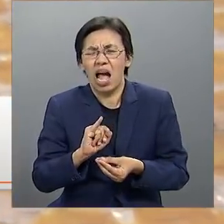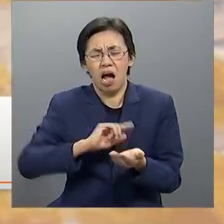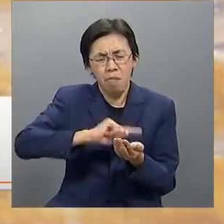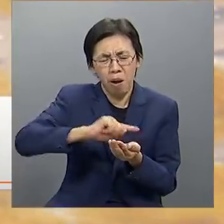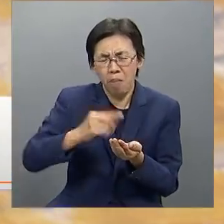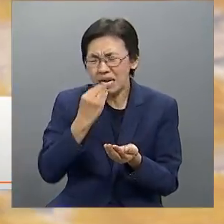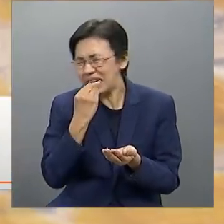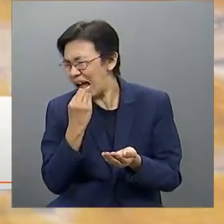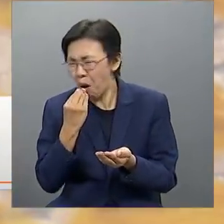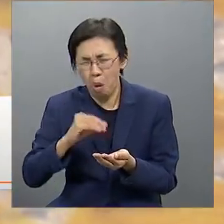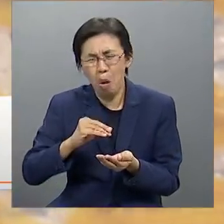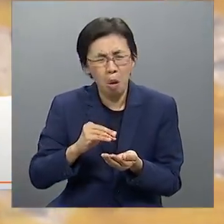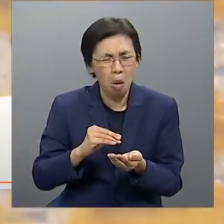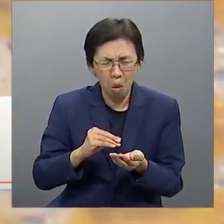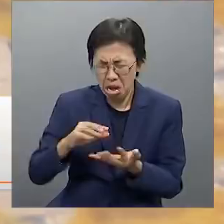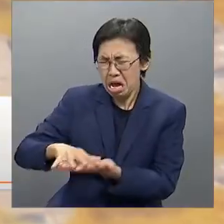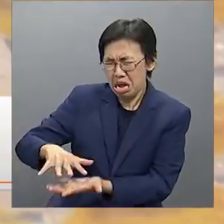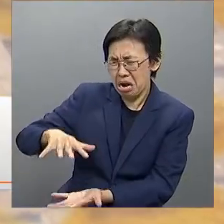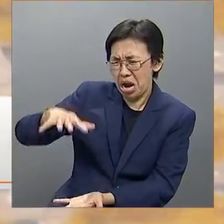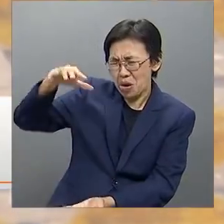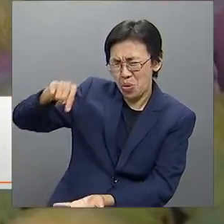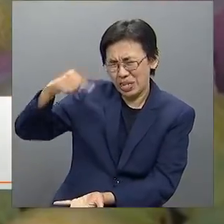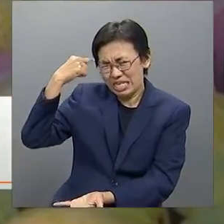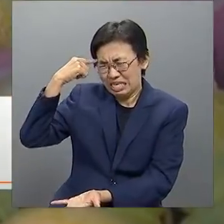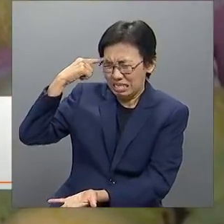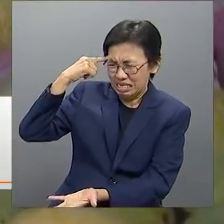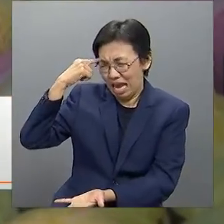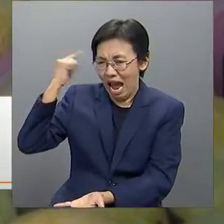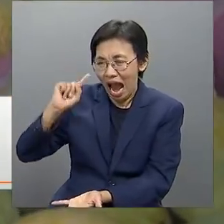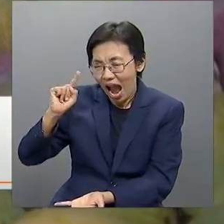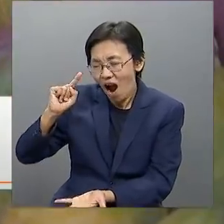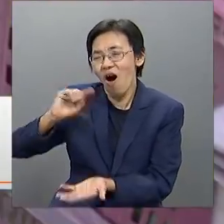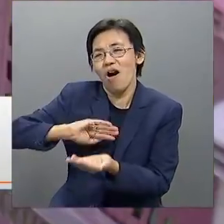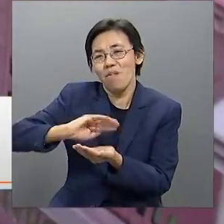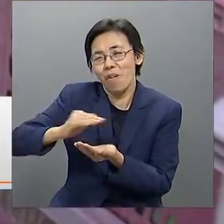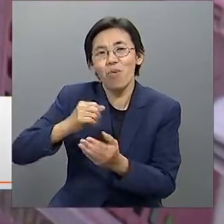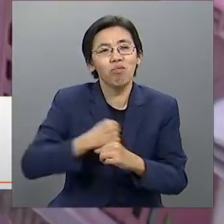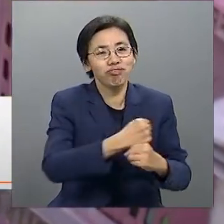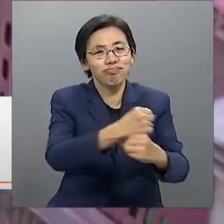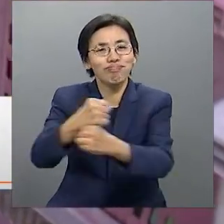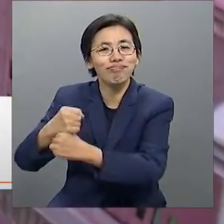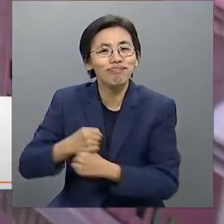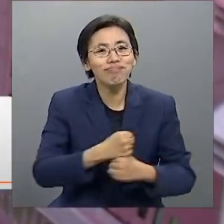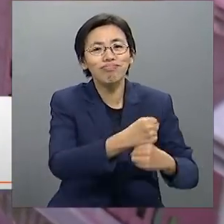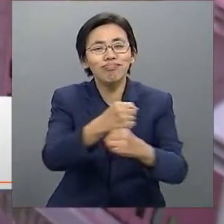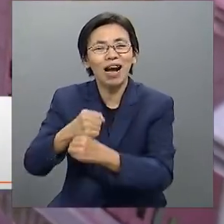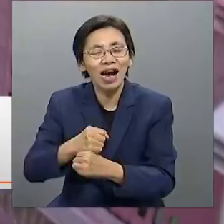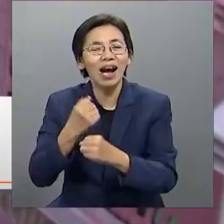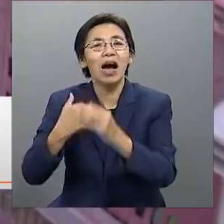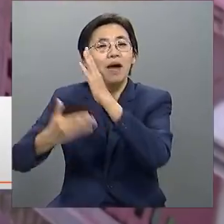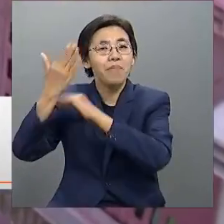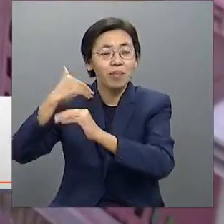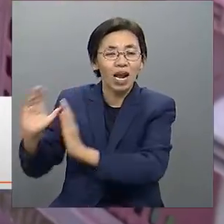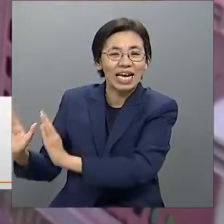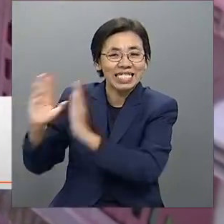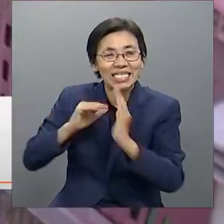หารนะครับที่เป็นเขาเรียกเป็นวิธีการถนอมอาหารตั้งแต่โบราณนะครับสืบทอดกันมาด้วยการเอามาทำเป็นส้มลิ้มหรือว่าส้ม